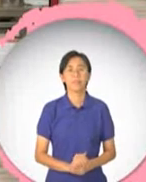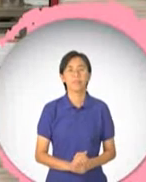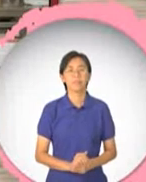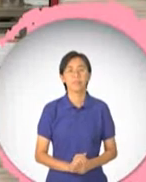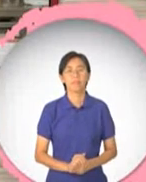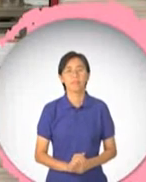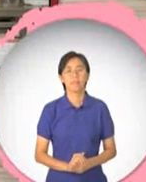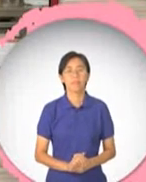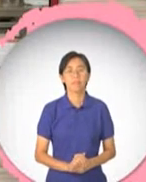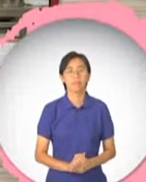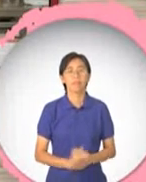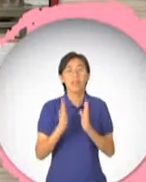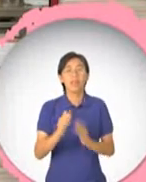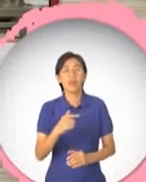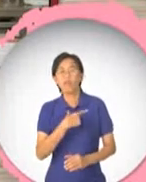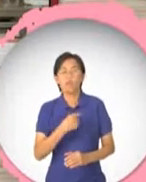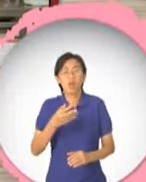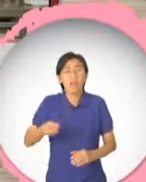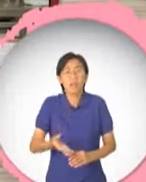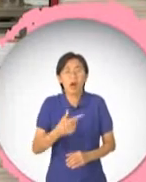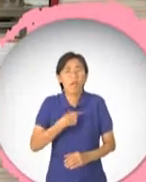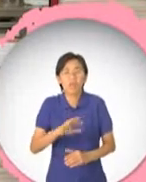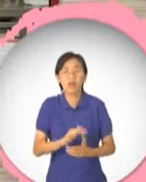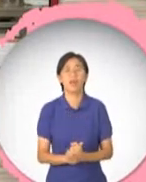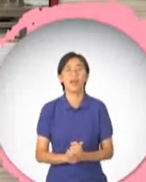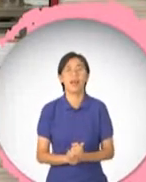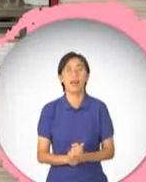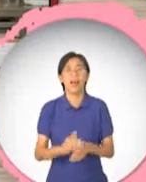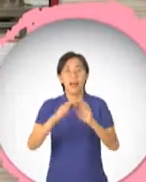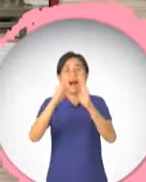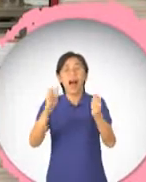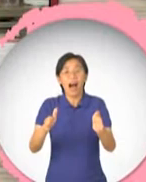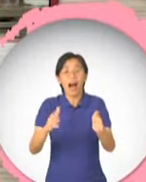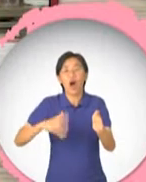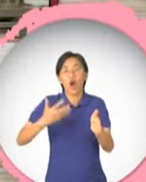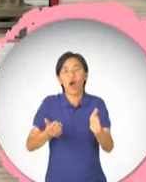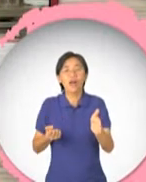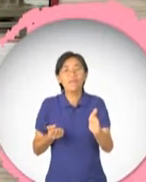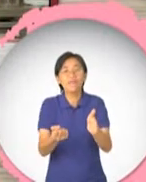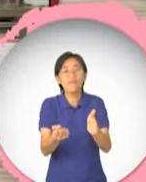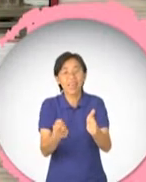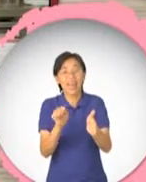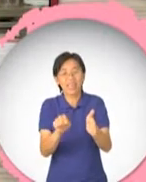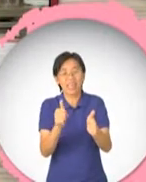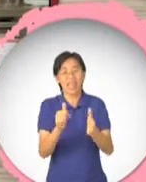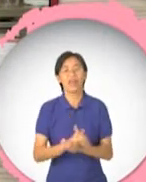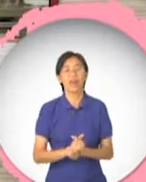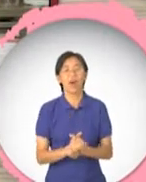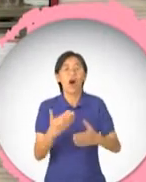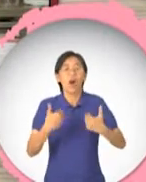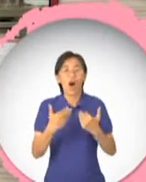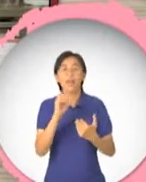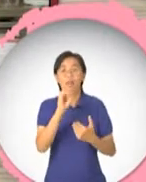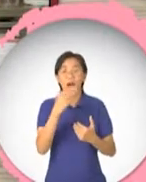ได้แต่ว่าถ้าบางคนไม่ชอบอาหารทอดก็สามารถนำเจ้าตัวนี้ค่ะไปเข้าเตาอบก็ได้นะคะใช้อุณหภูมิเหมือนกับอุณหภูมิที่เมื่อกี้นี้ทอ